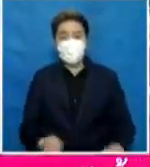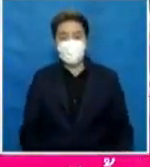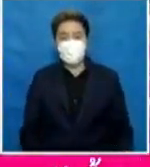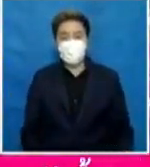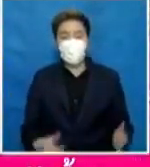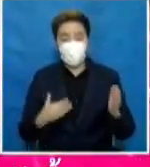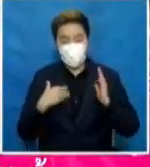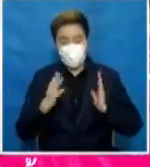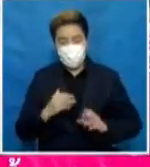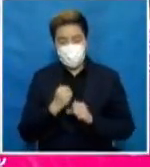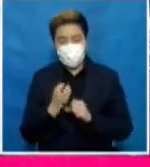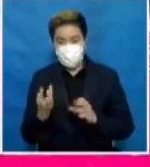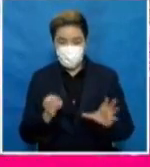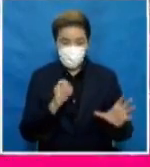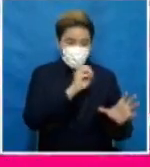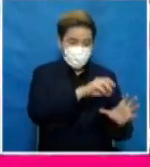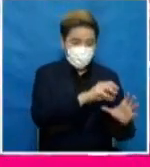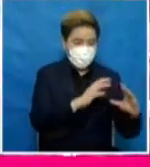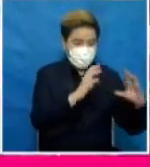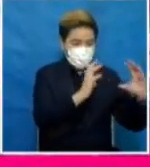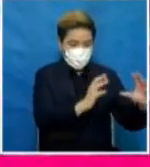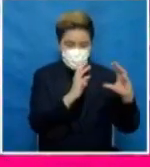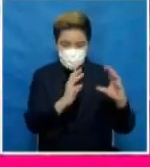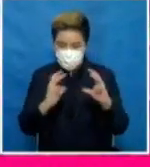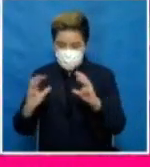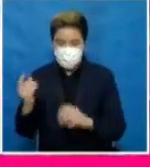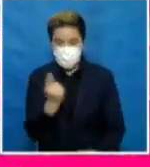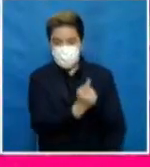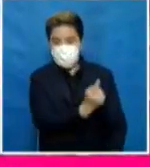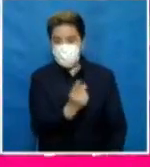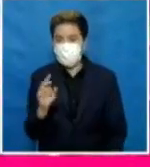พนักงานได้บรรจุลูกบอลครบทั้ง7หลักแล้วนะครับ